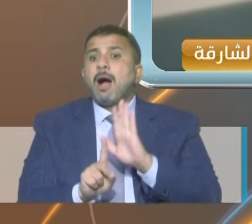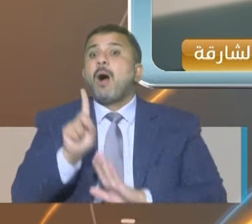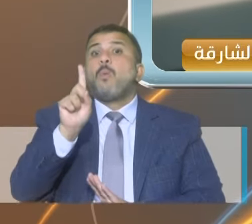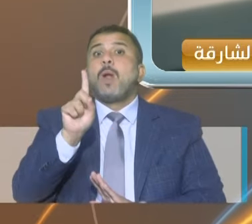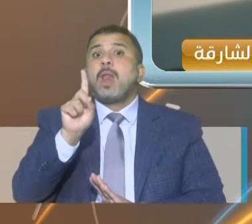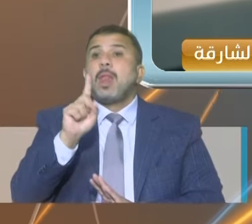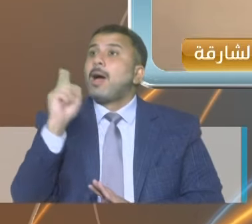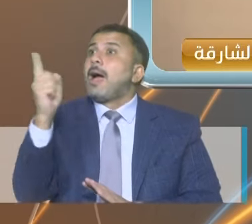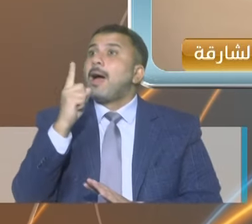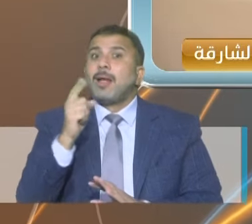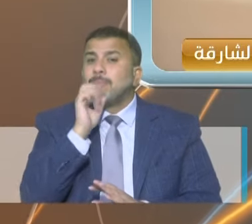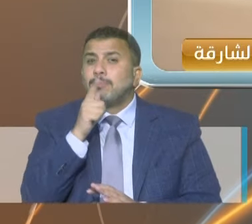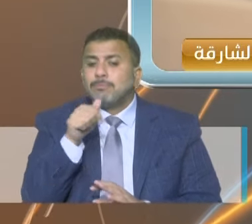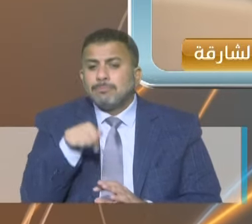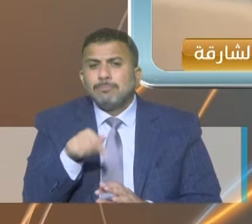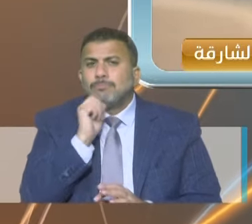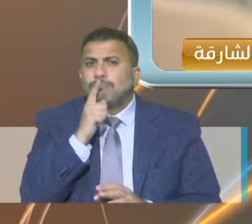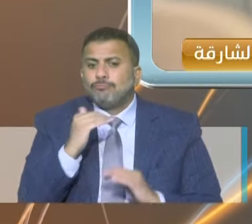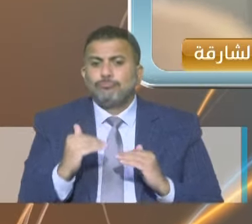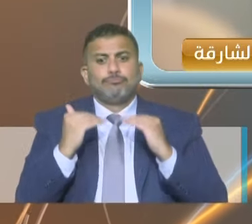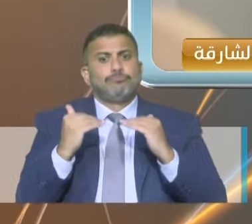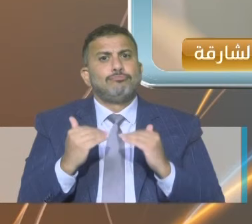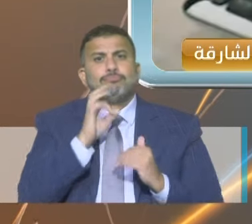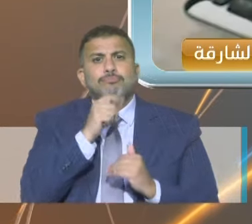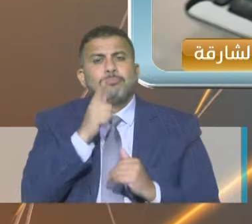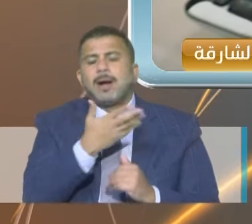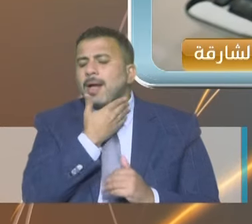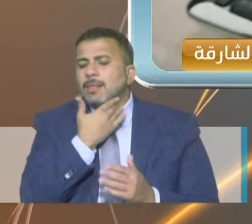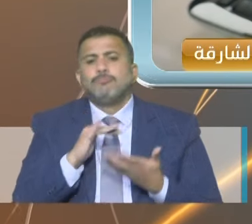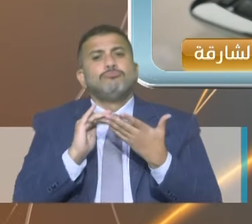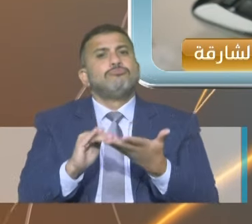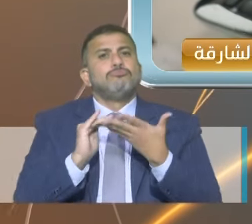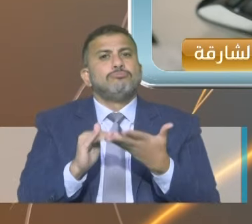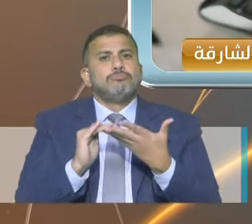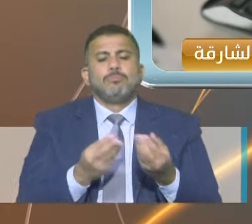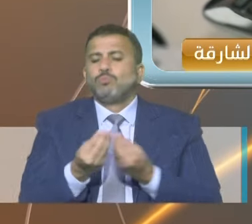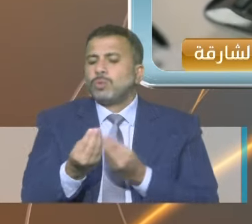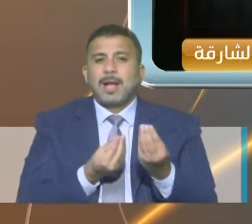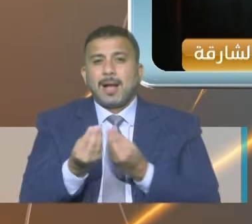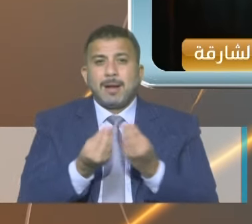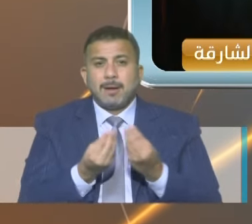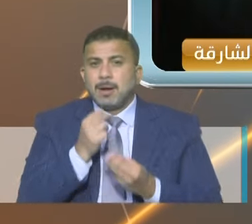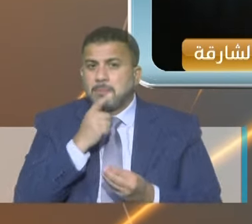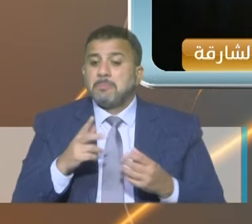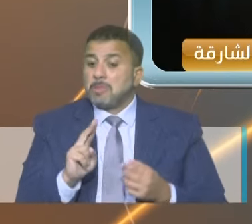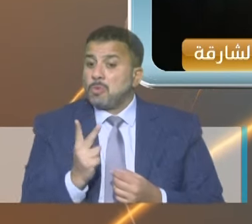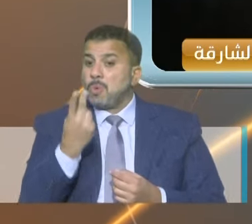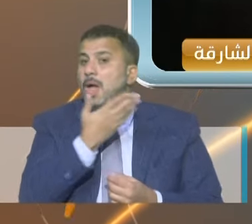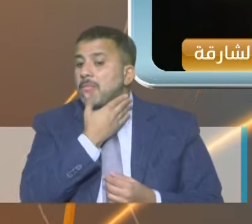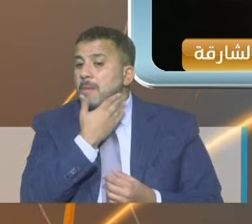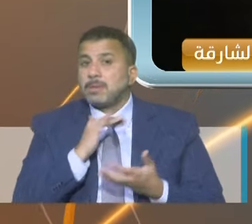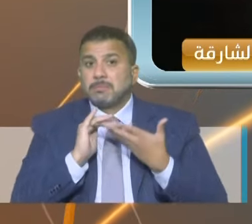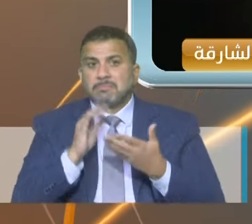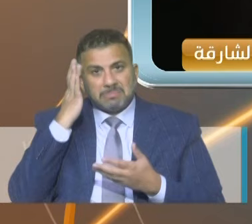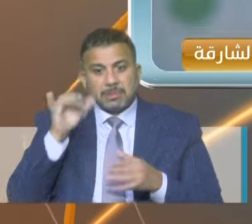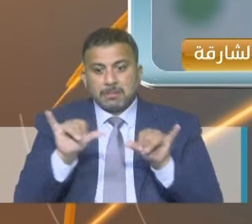الأولى والأعلى من نوعها للارتقاء بمستويات الخدمات المقدمة للمتعاملين واستحداث وتطوير الخدمات